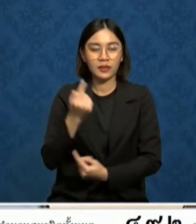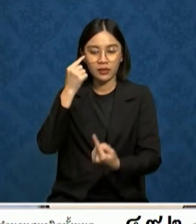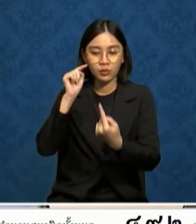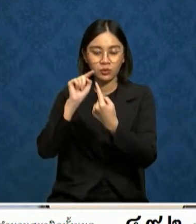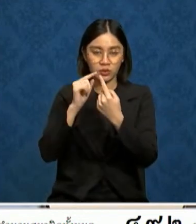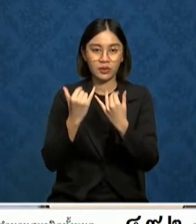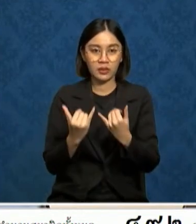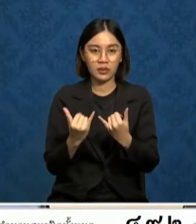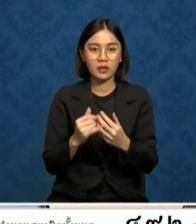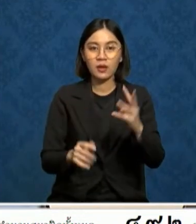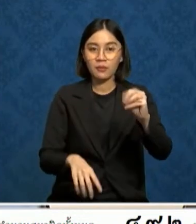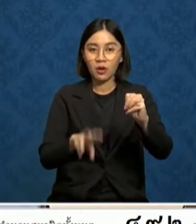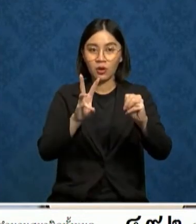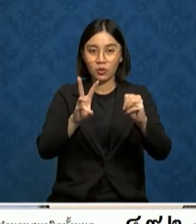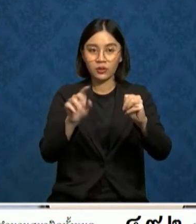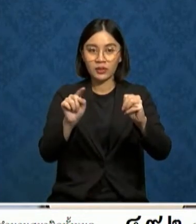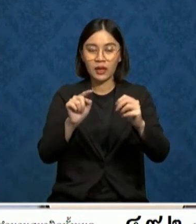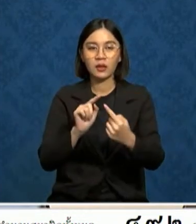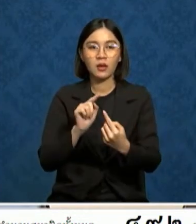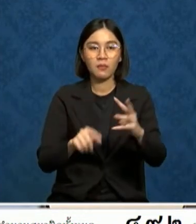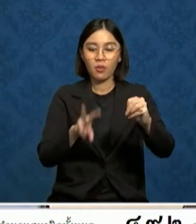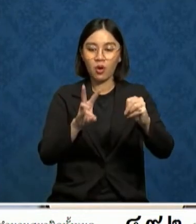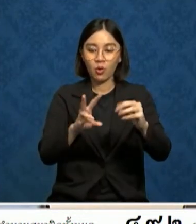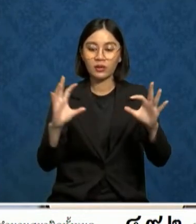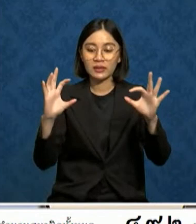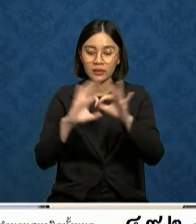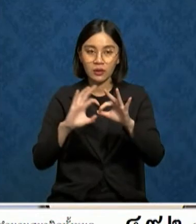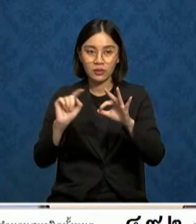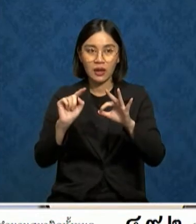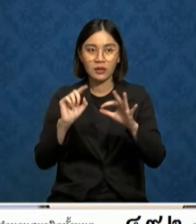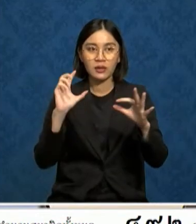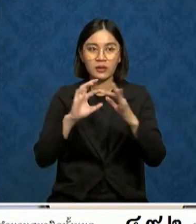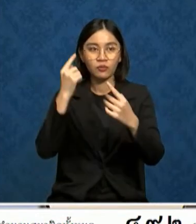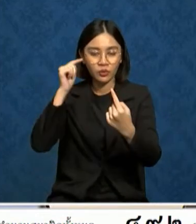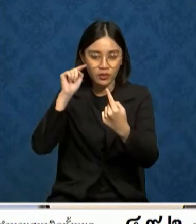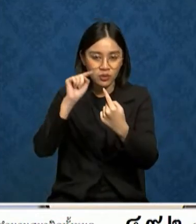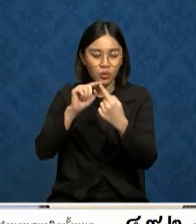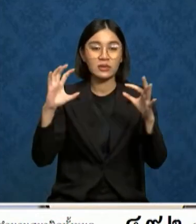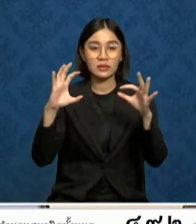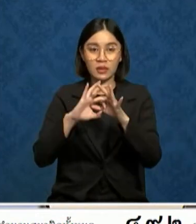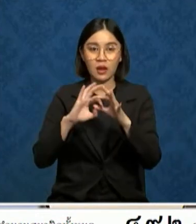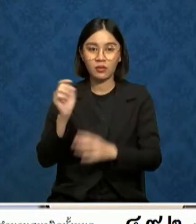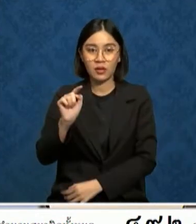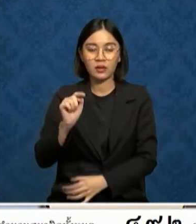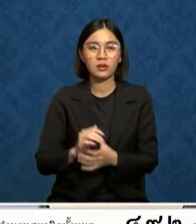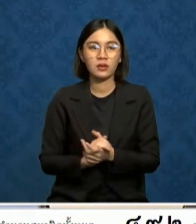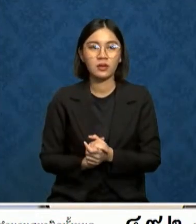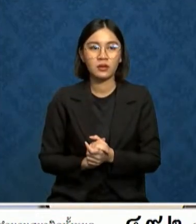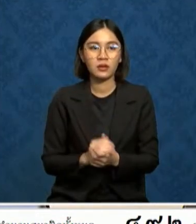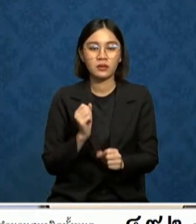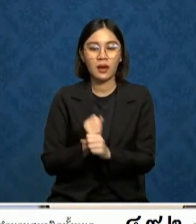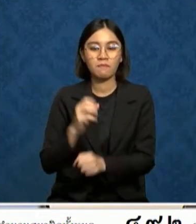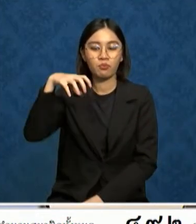งค์และมาตรา6นี้เป็นมาตราที่เกี่ยวด้วยวัตถุประสงค์ขององค์ก